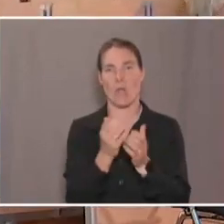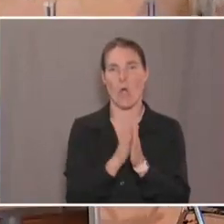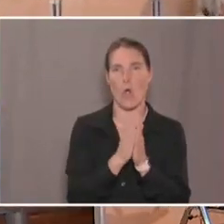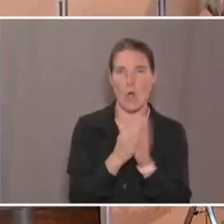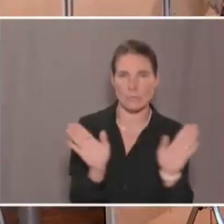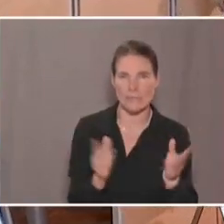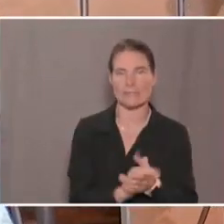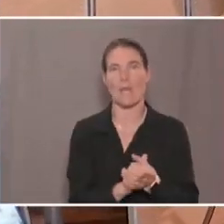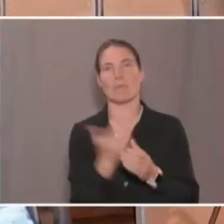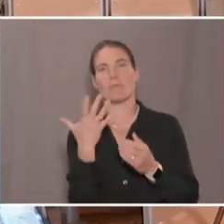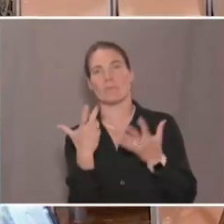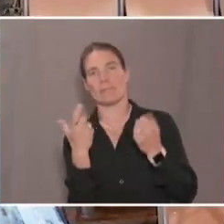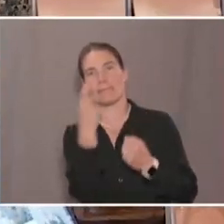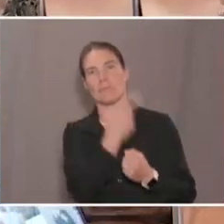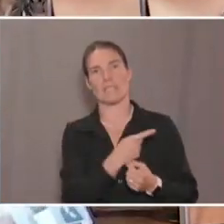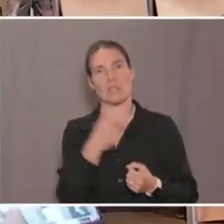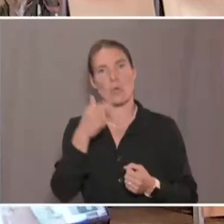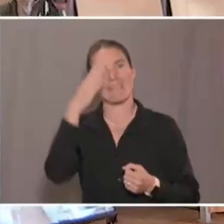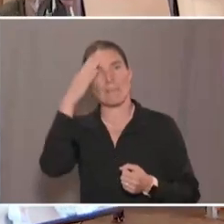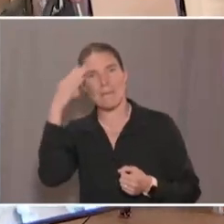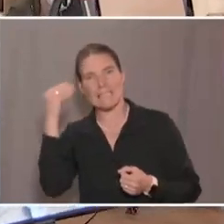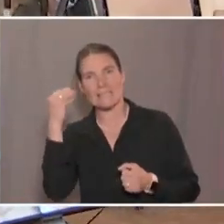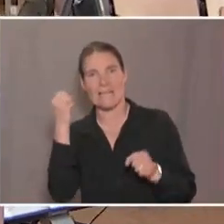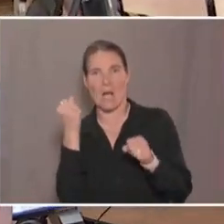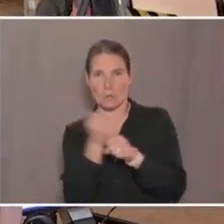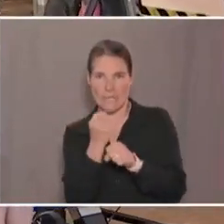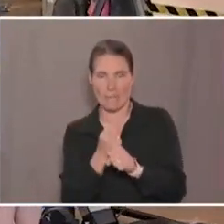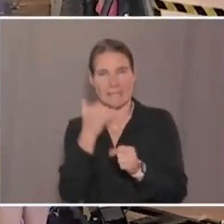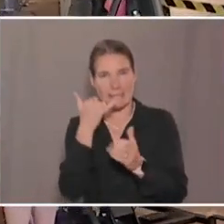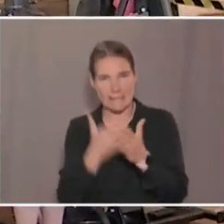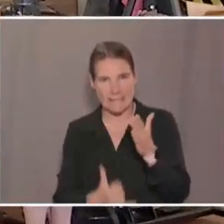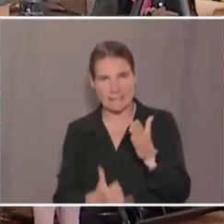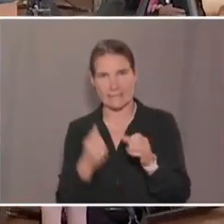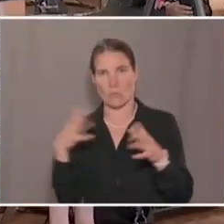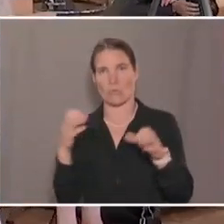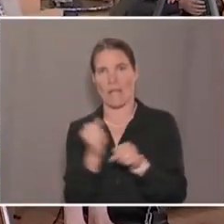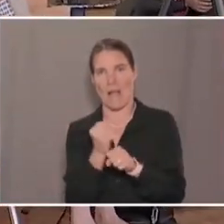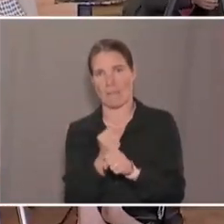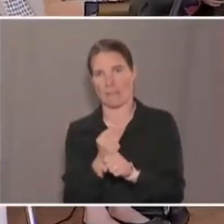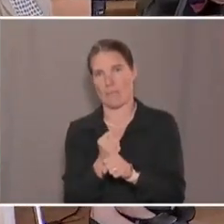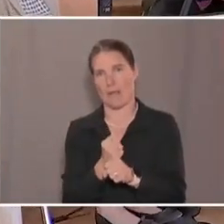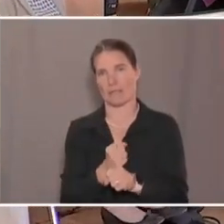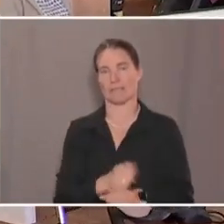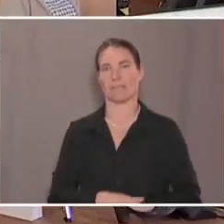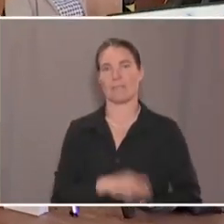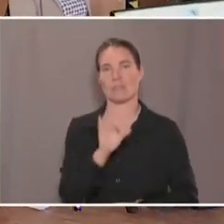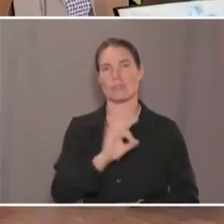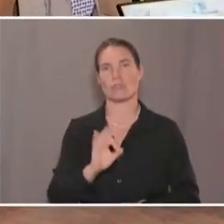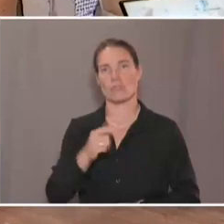und mit 75 hat Thomas Mann die Arbeit aufgenommen an seinem letzten großen Roman, an seinem Felix Krull.